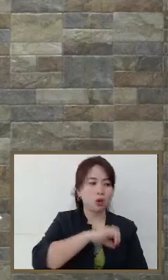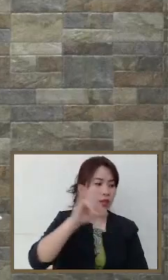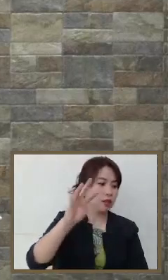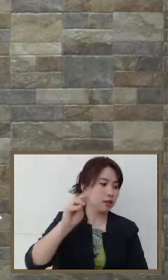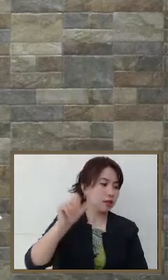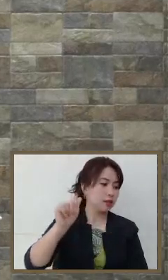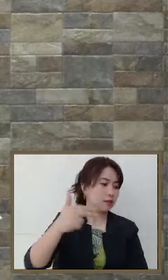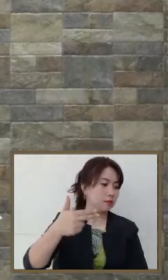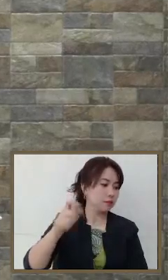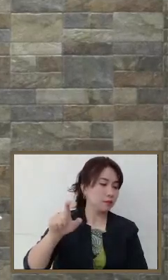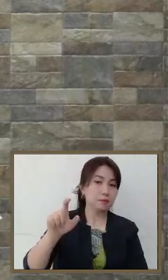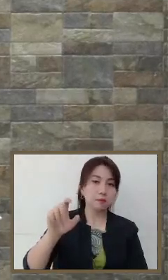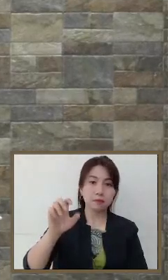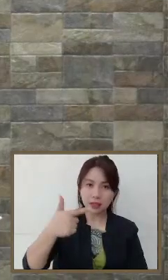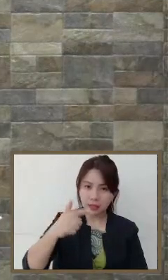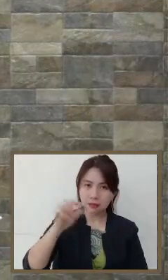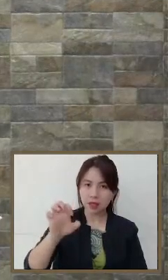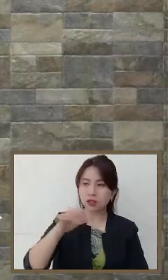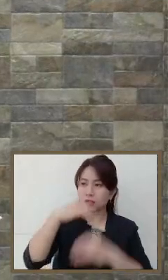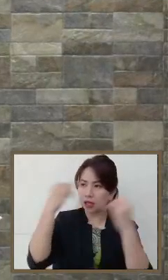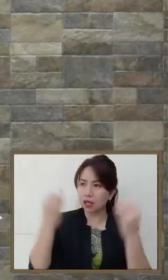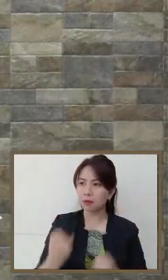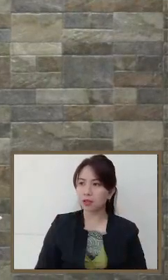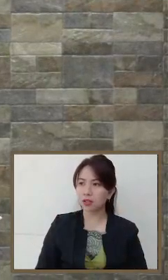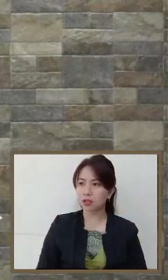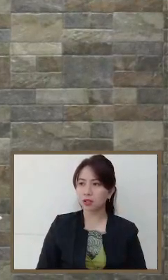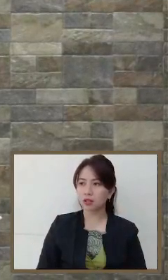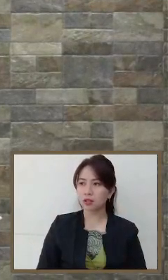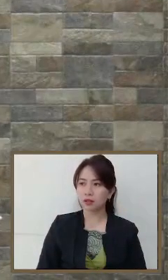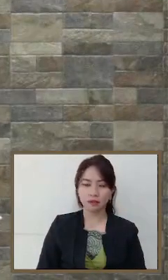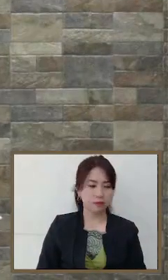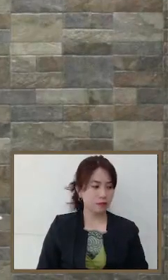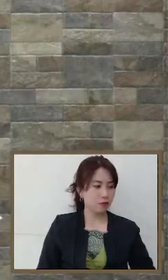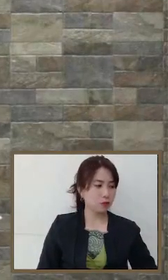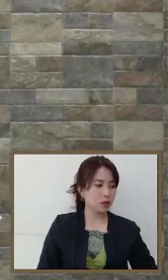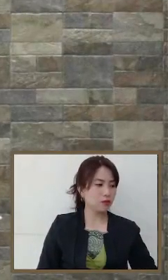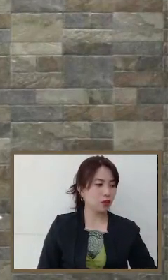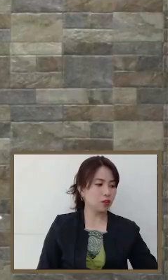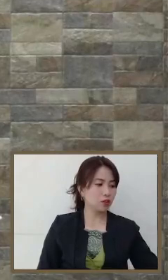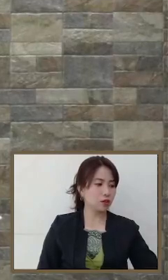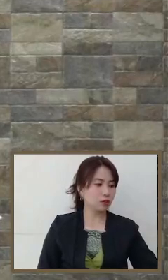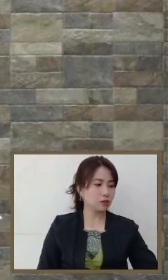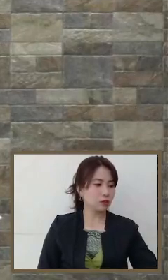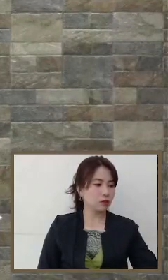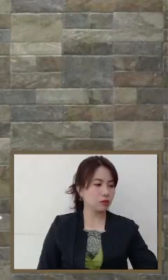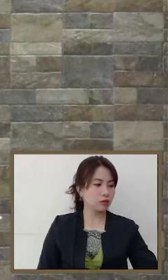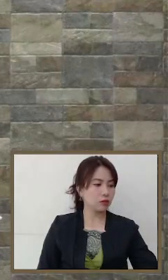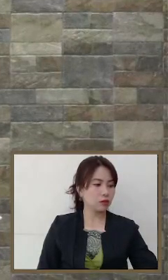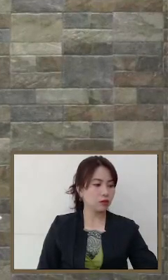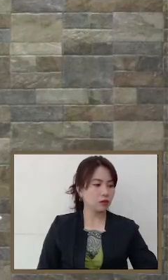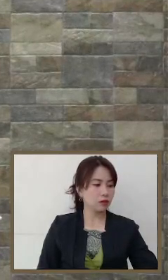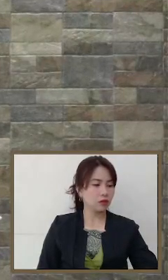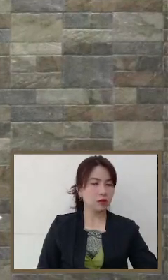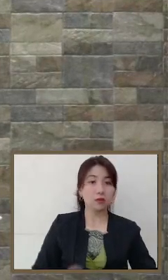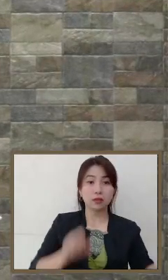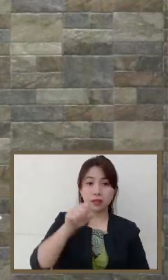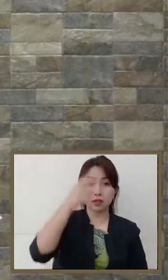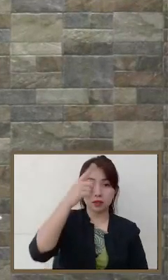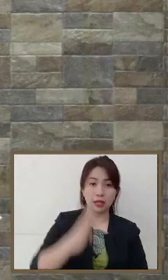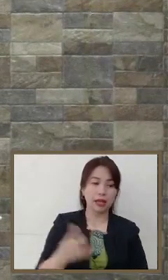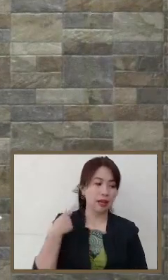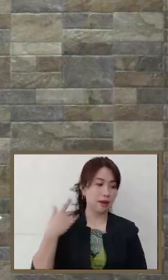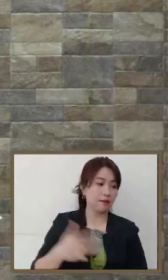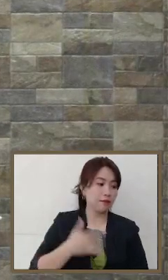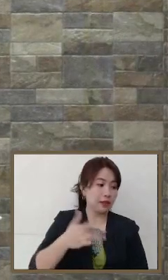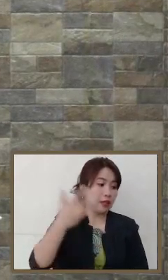If God has aol we has also a what volition free will tayo may free will may pakiramdam ng Diyos may pakiramdam